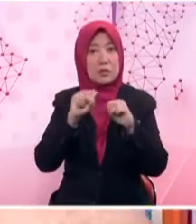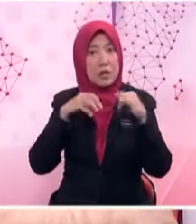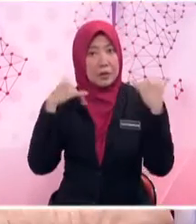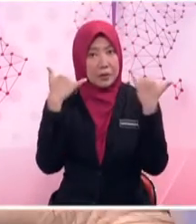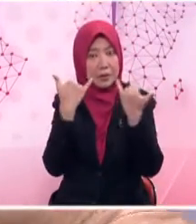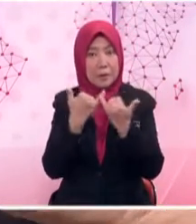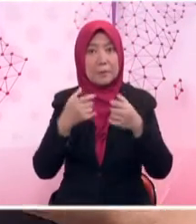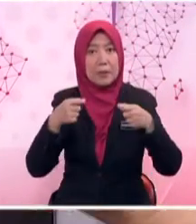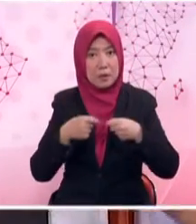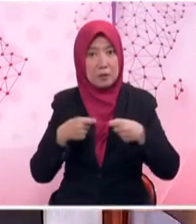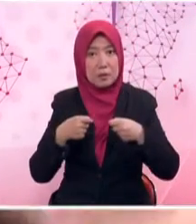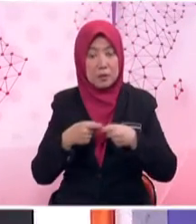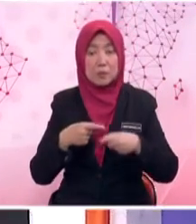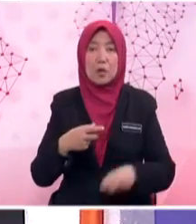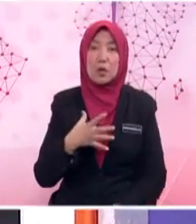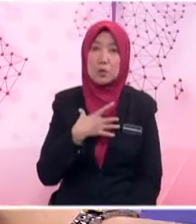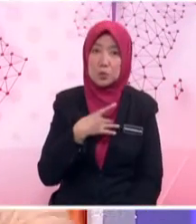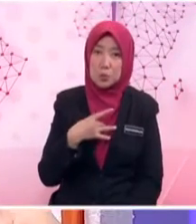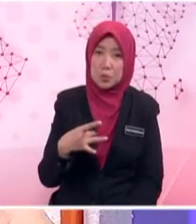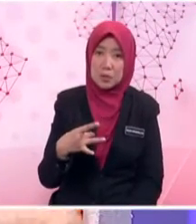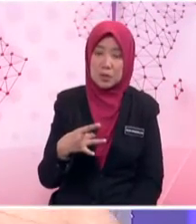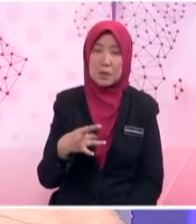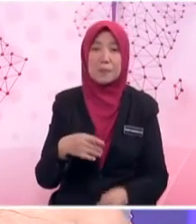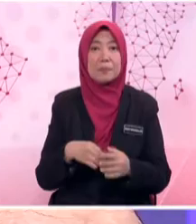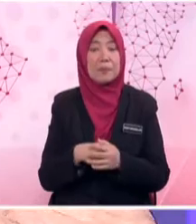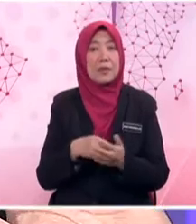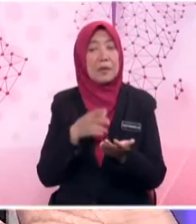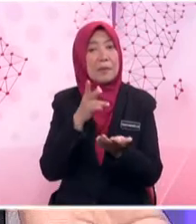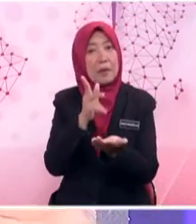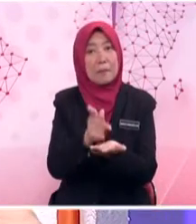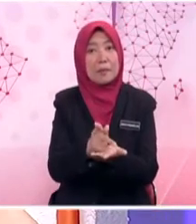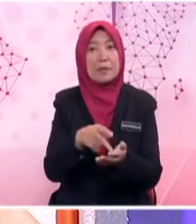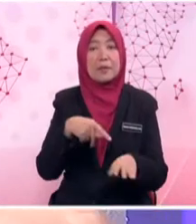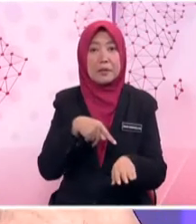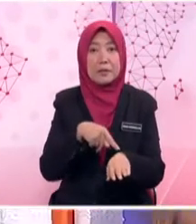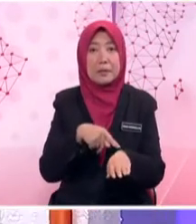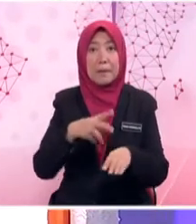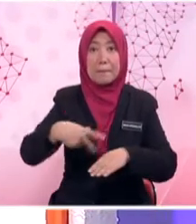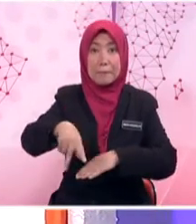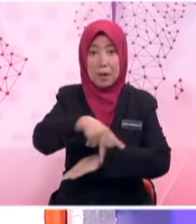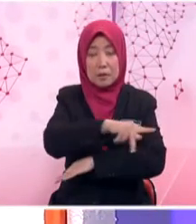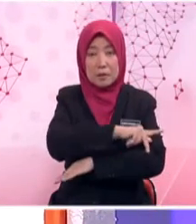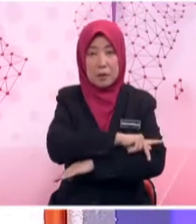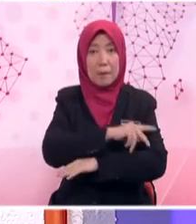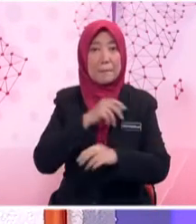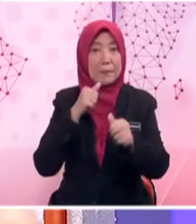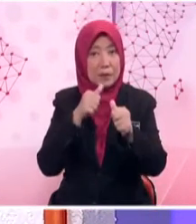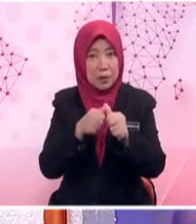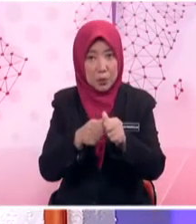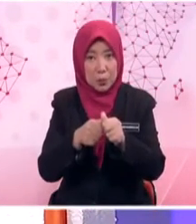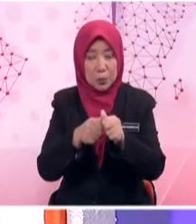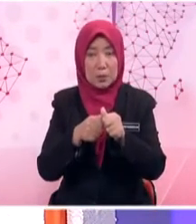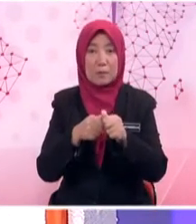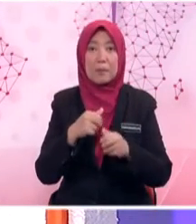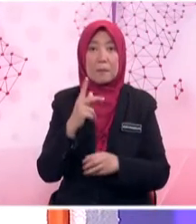suka berkelah di tepi pantai, mematuhi arahan perintah kawalan pergerakan, sangat